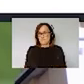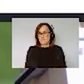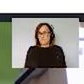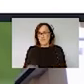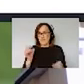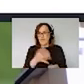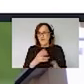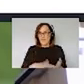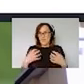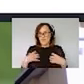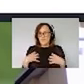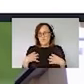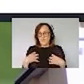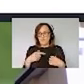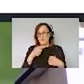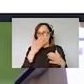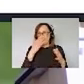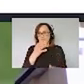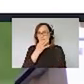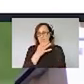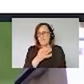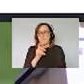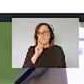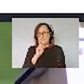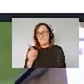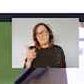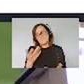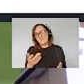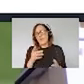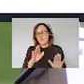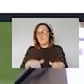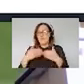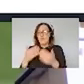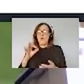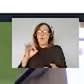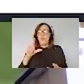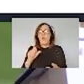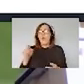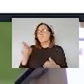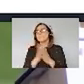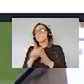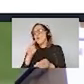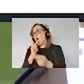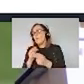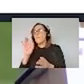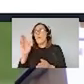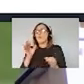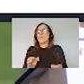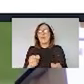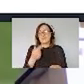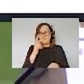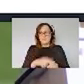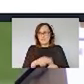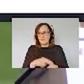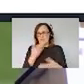Graj na żywo, czyli ja tutaj widzę pytania jeszcze i być może, nie wiem, czy da się, Olu, żebym ja mogła też odpowiedzieć na te pytania jakoś później, bo się nie zmieścimy ze